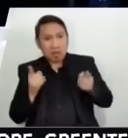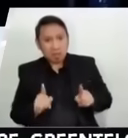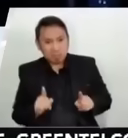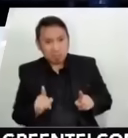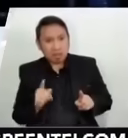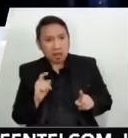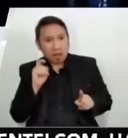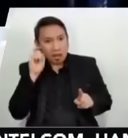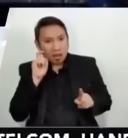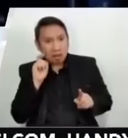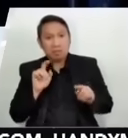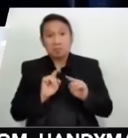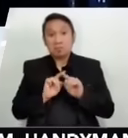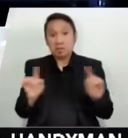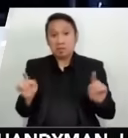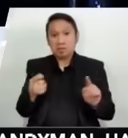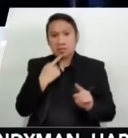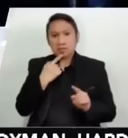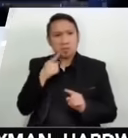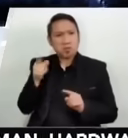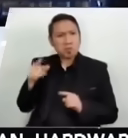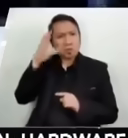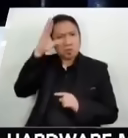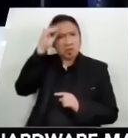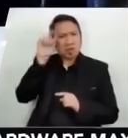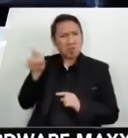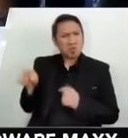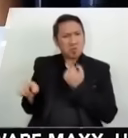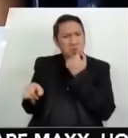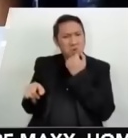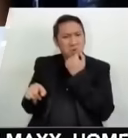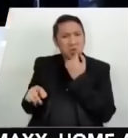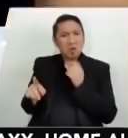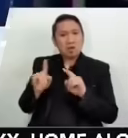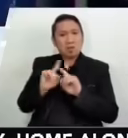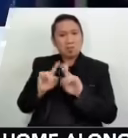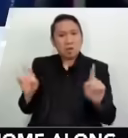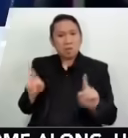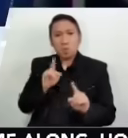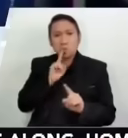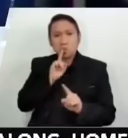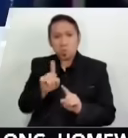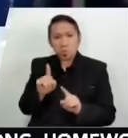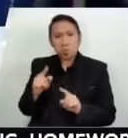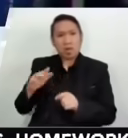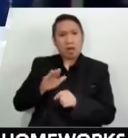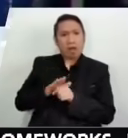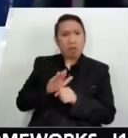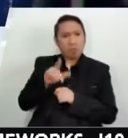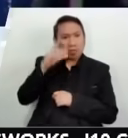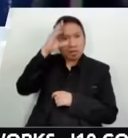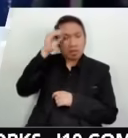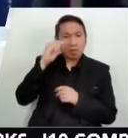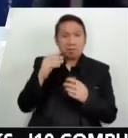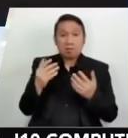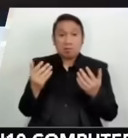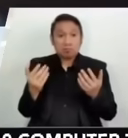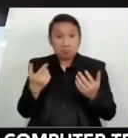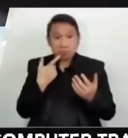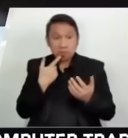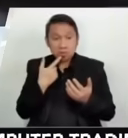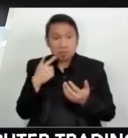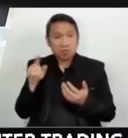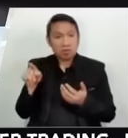lalaki, binaligtad lang daw siya ng babae at siya talaga ang tunay na biktima. Sa katunayan, nauna pa umano siyang magsampa ng